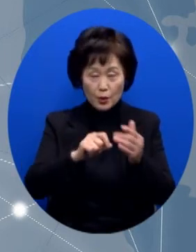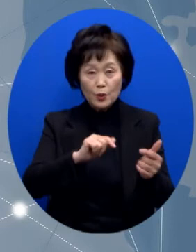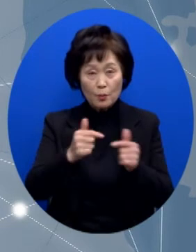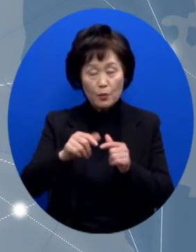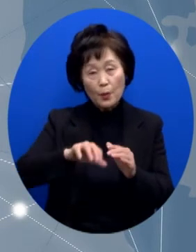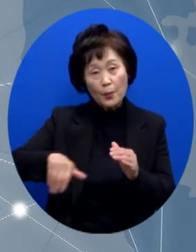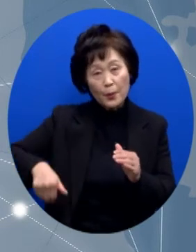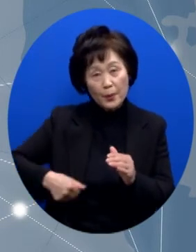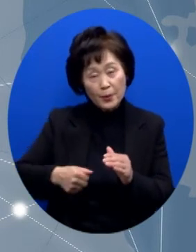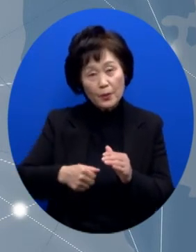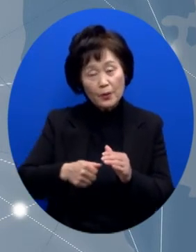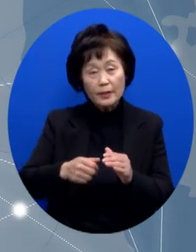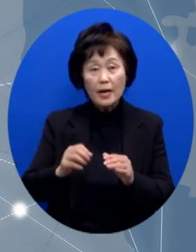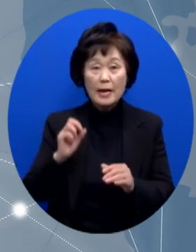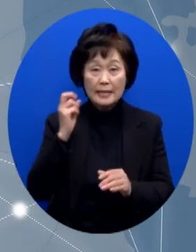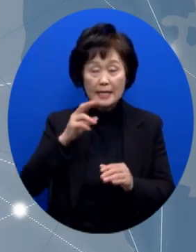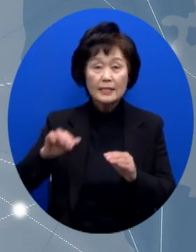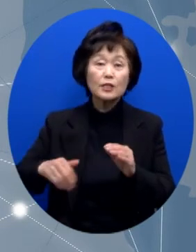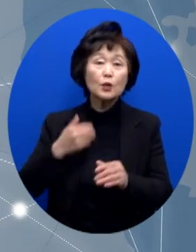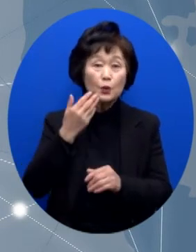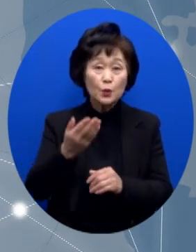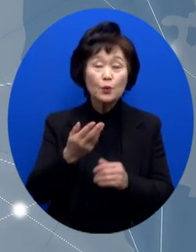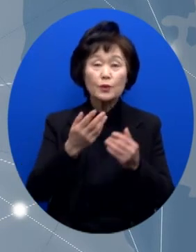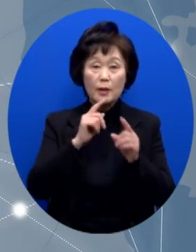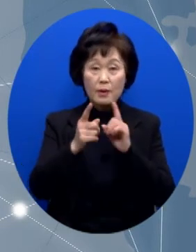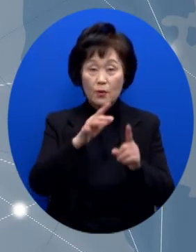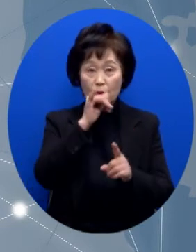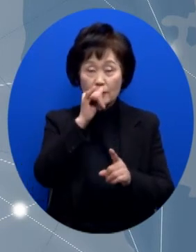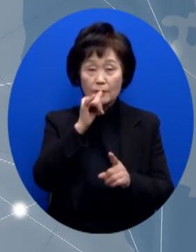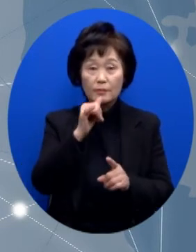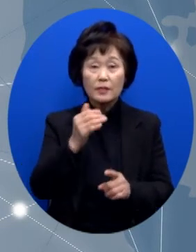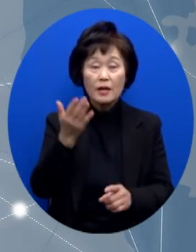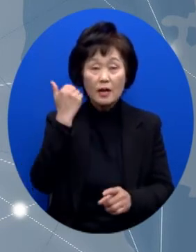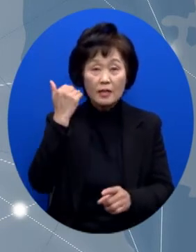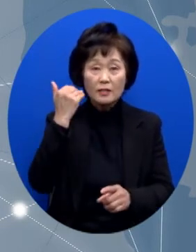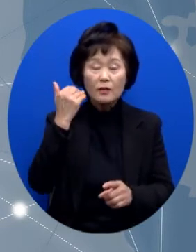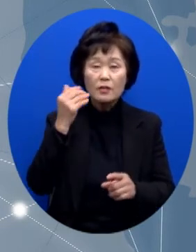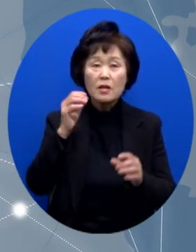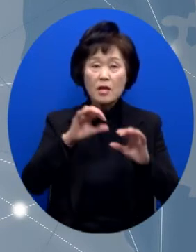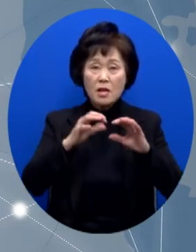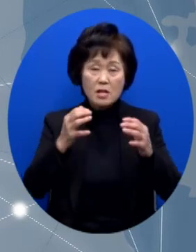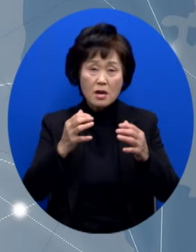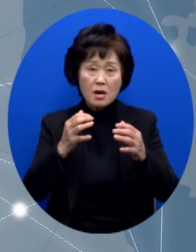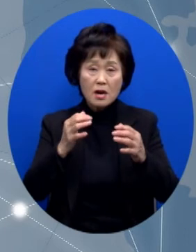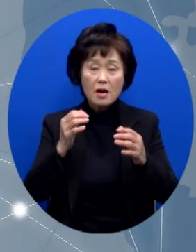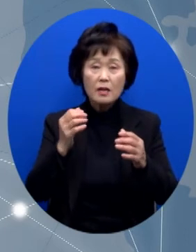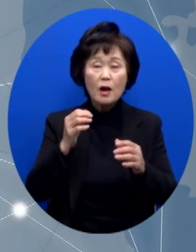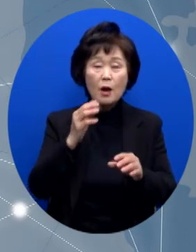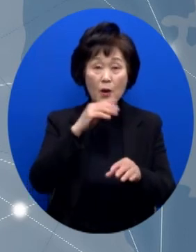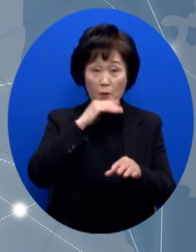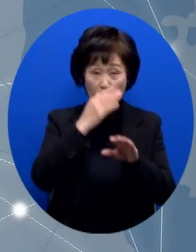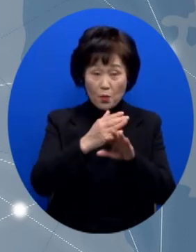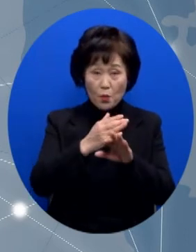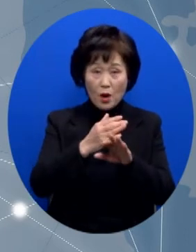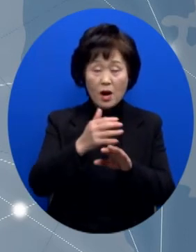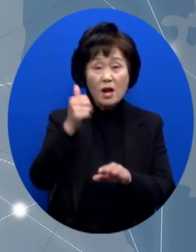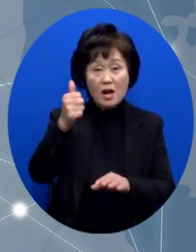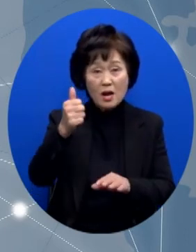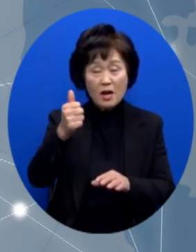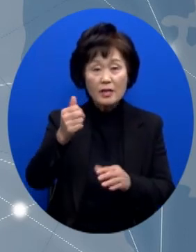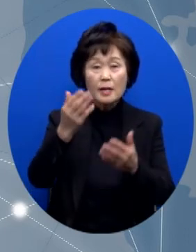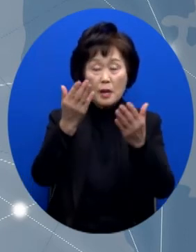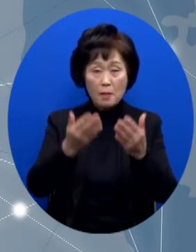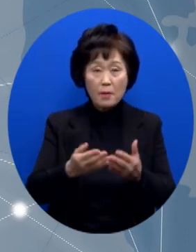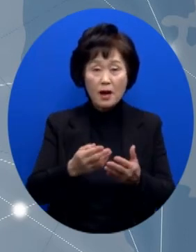밝혔습니다. 기록물에는 김정은 북한 국무위원장에게 받은 친서 등이 포함됐는데요. 트럼프 전 대통령 측은